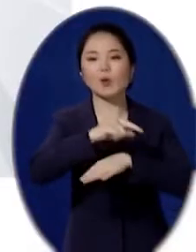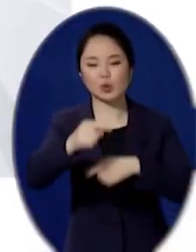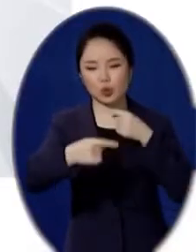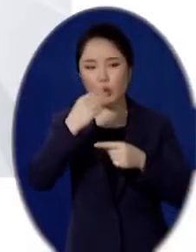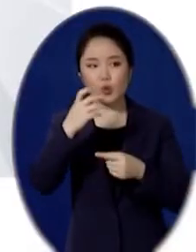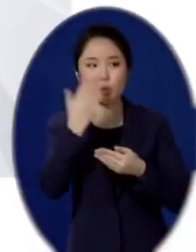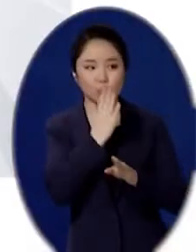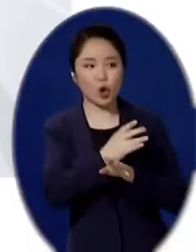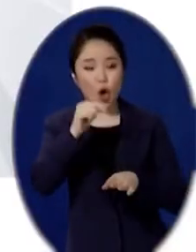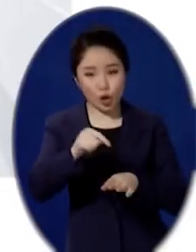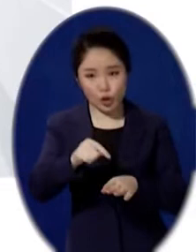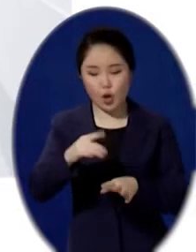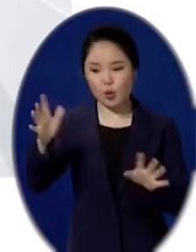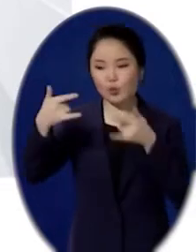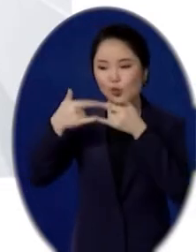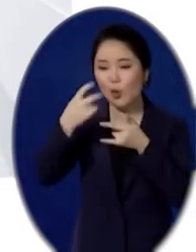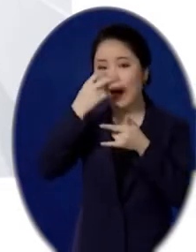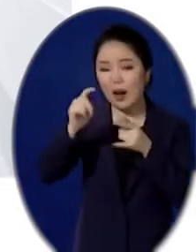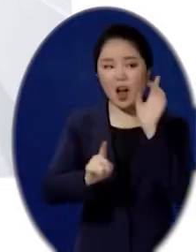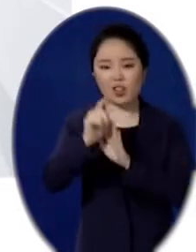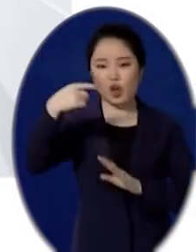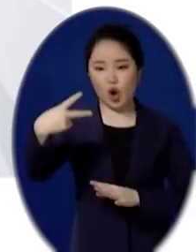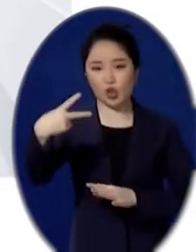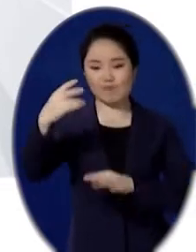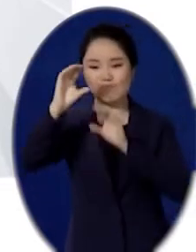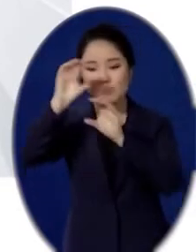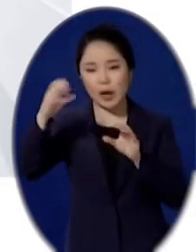За хүүхдүүдэд дэлгэц рүү анхаарат. Эхний хоёр бадгийг